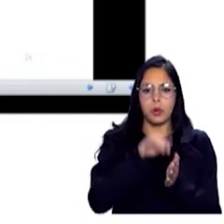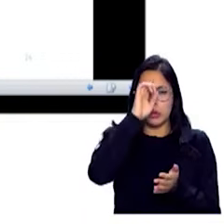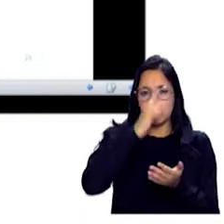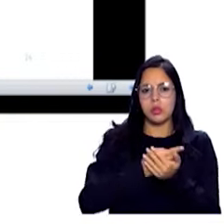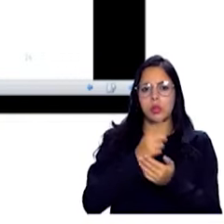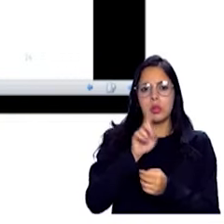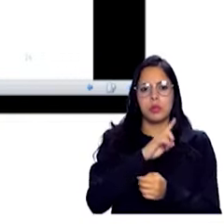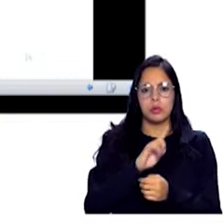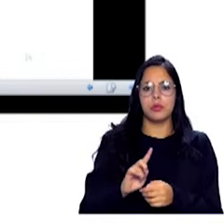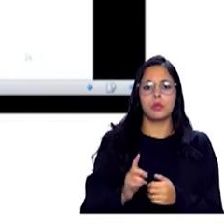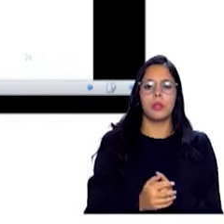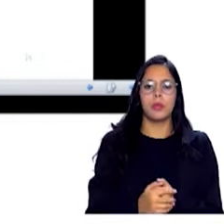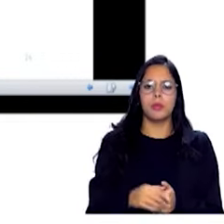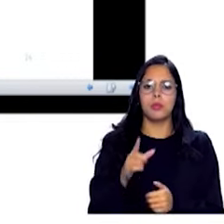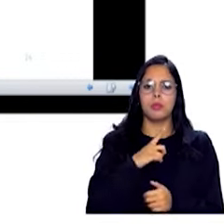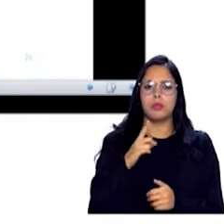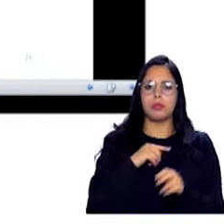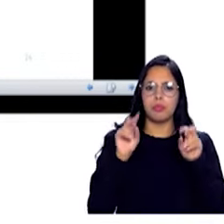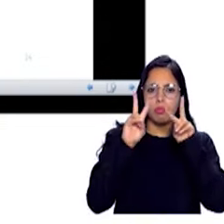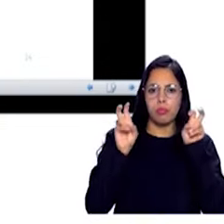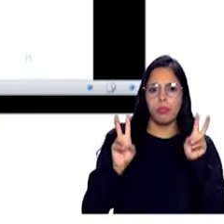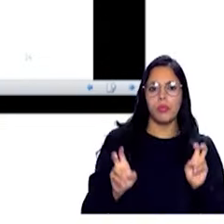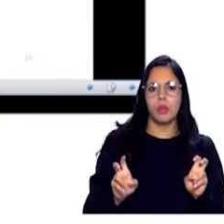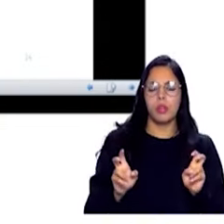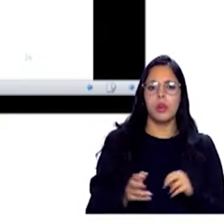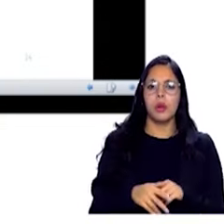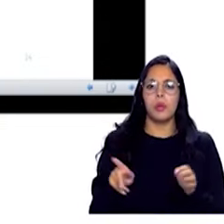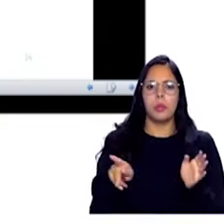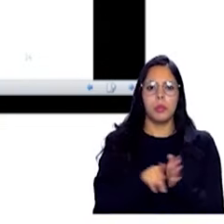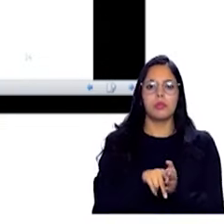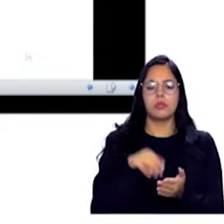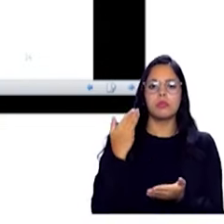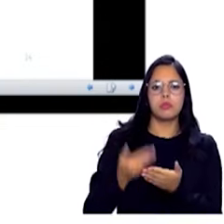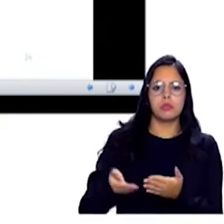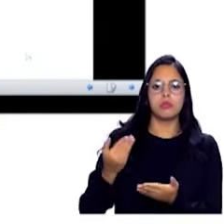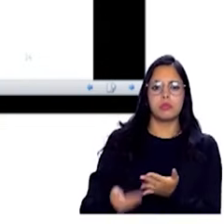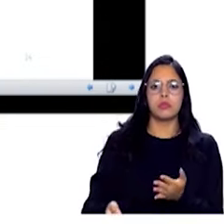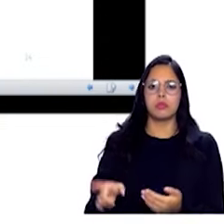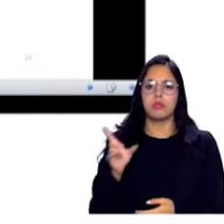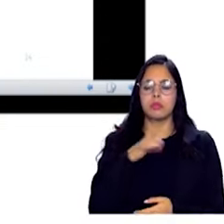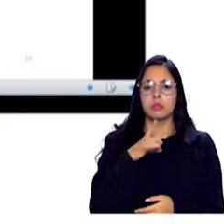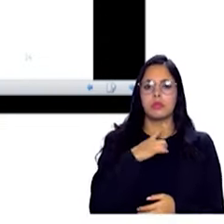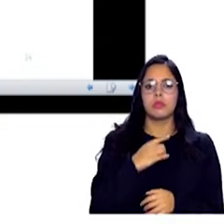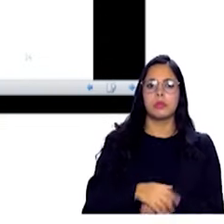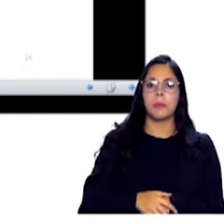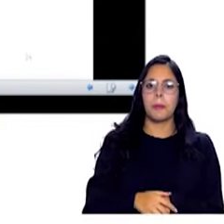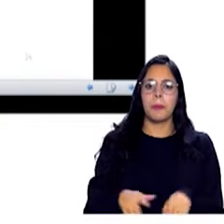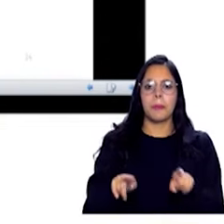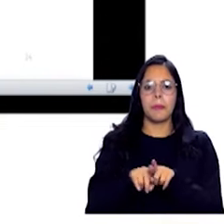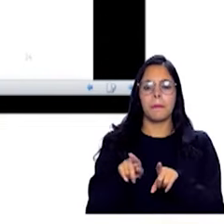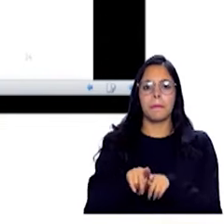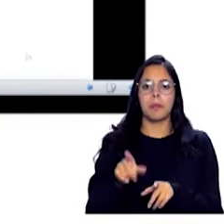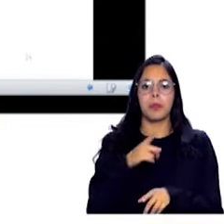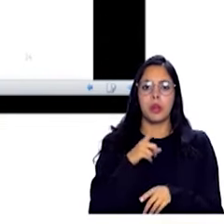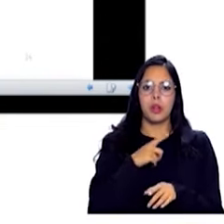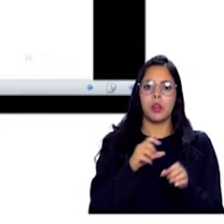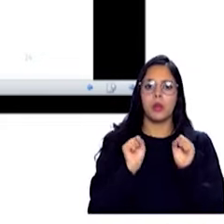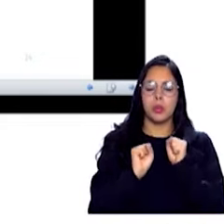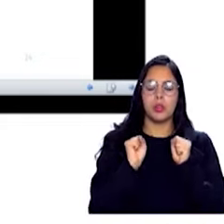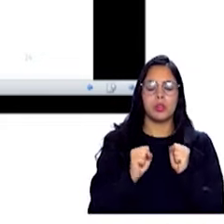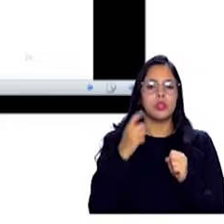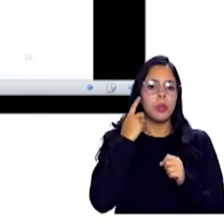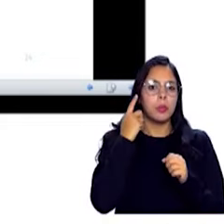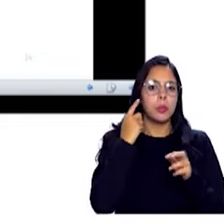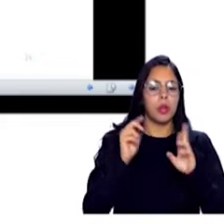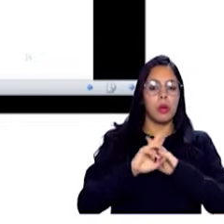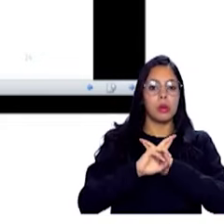Il rinvio pregiudiziale puo essere disposto Solo se la questione puo porsi in una pluralità di controversie anche in questo caso non si capisce